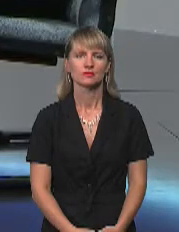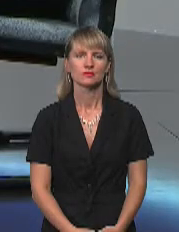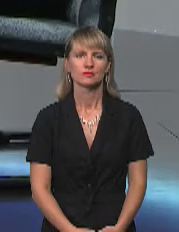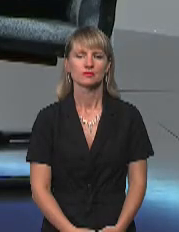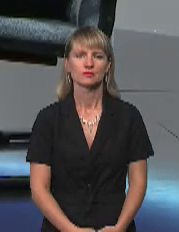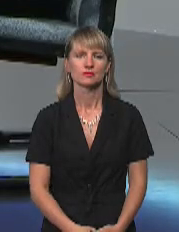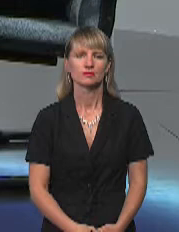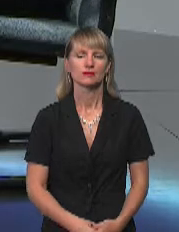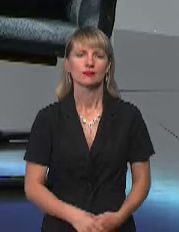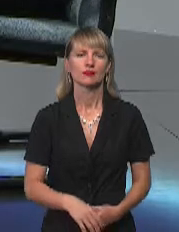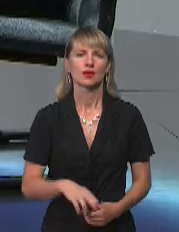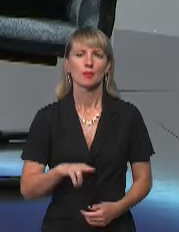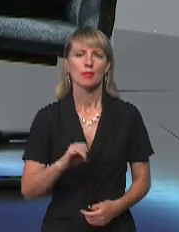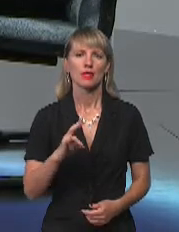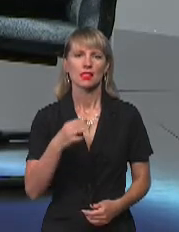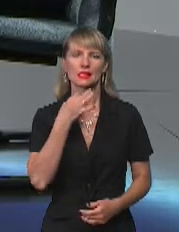Пане Анатолію, скажіть, будь ласка, як